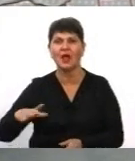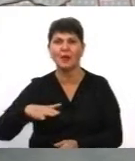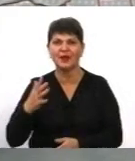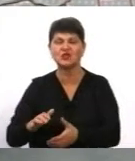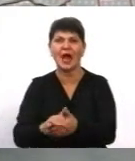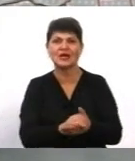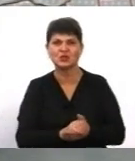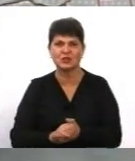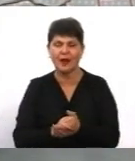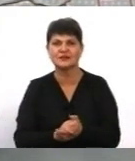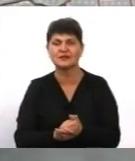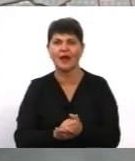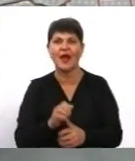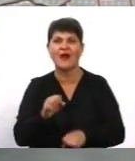Києва.